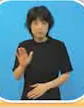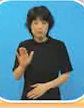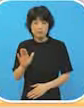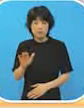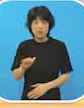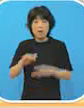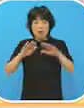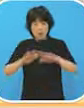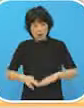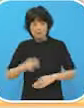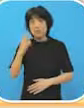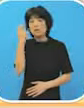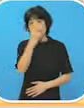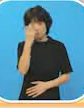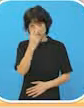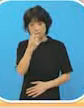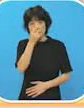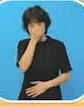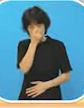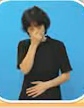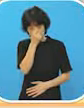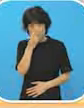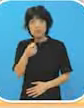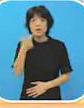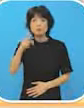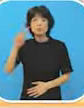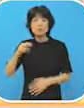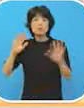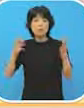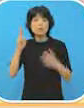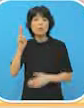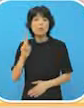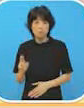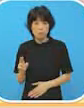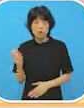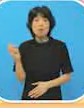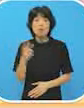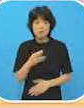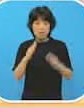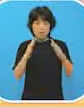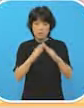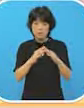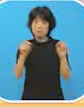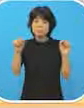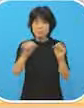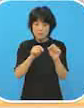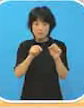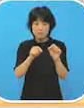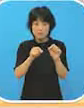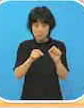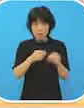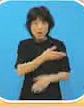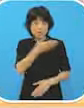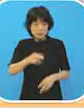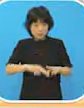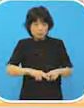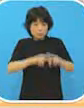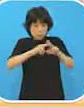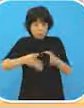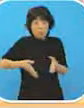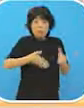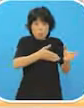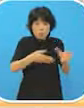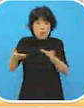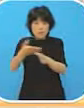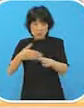ります。十分に安全確認をして無理のない行動を心がけましょう。また自宅周辺の用水路